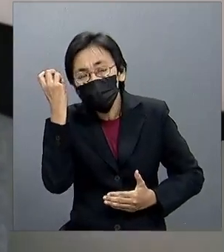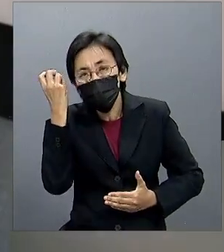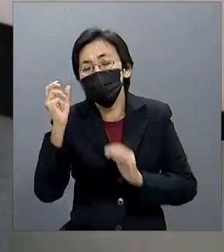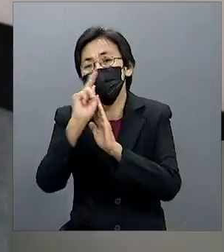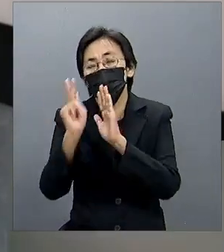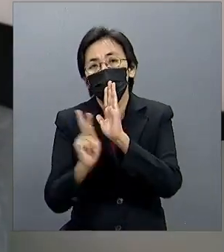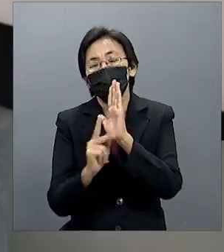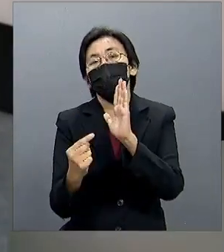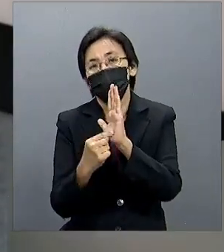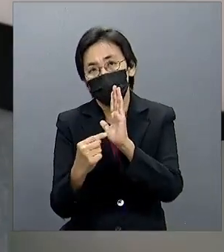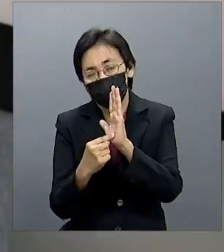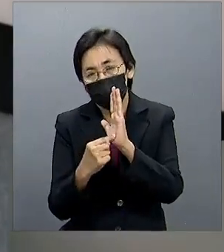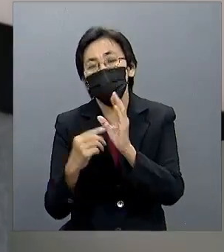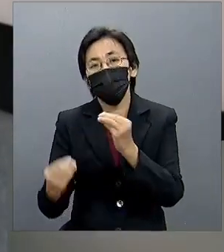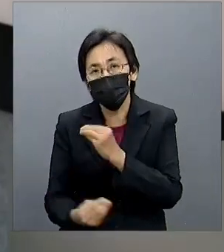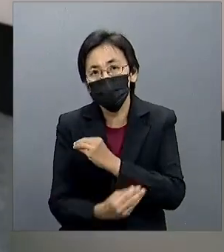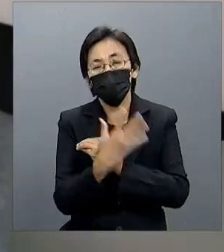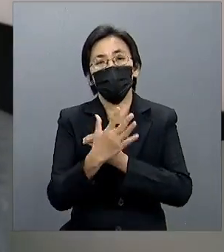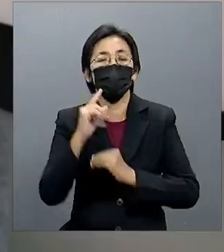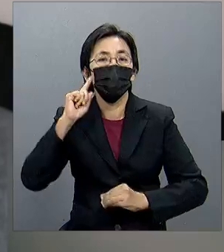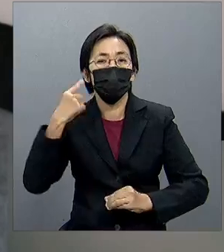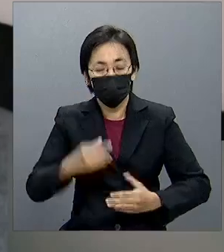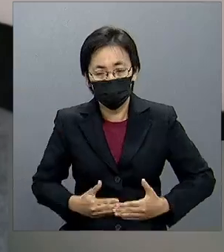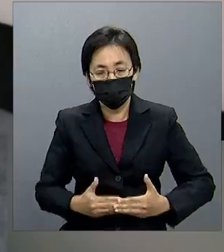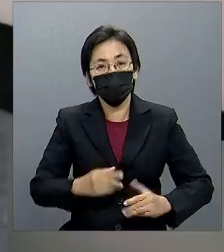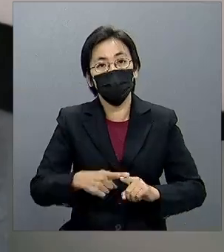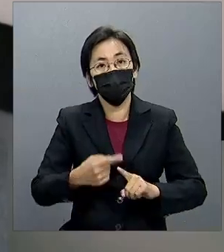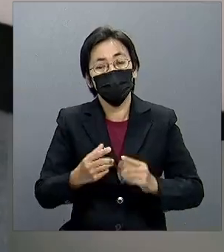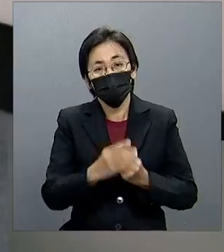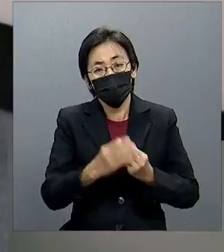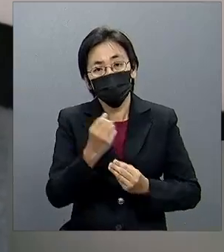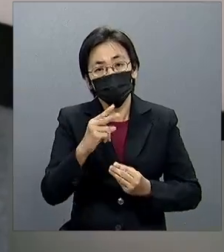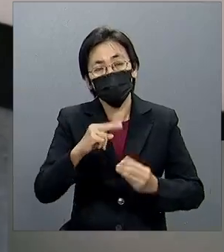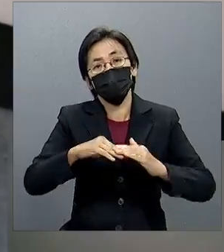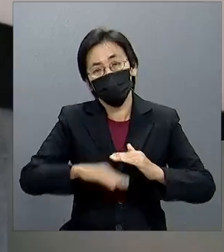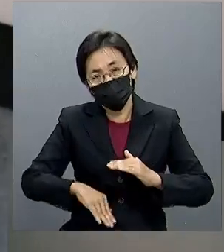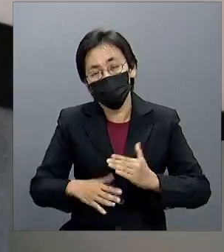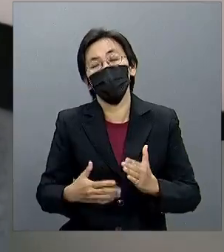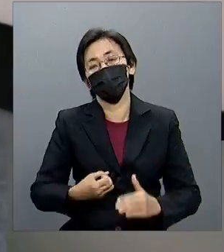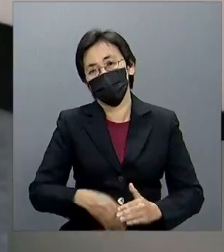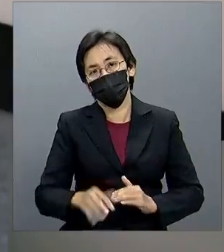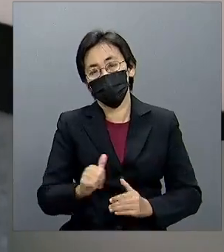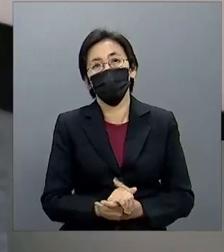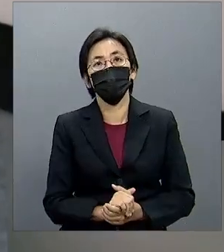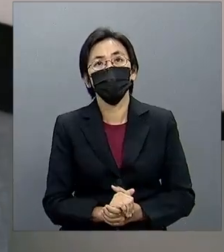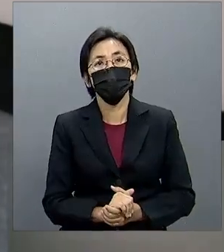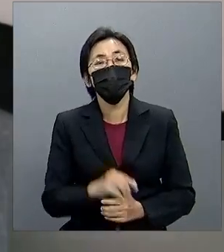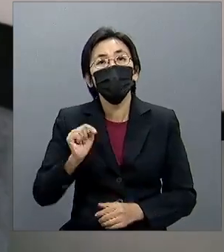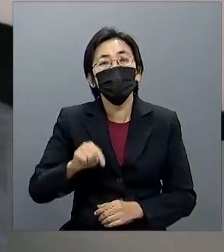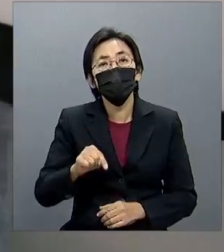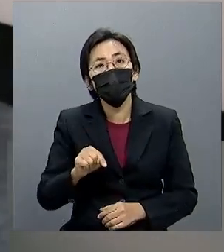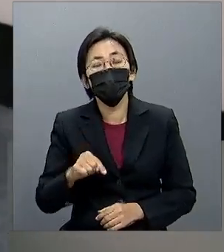ให้สิ่งที่มันทำได้สิ่งที่มันทำอยู่แล้วเนี่ยให้มันทำให้มันถูกต้องนะครับปลอดภัย โดยการนะครับอนุญาตให้หญิงทำได้